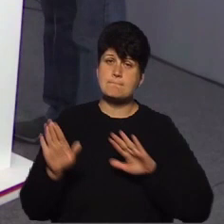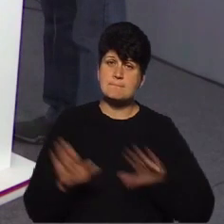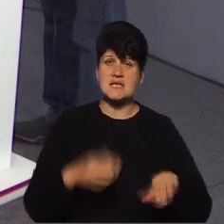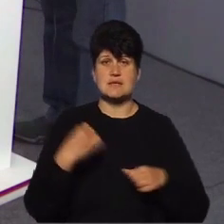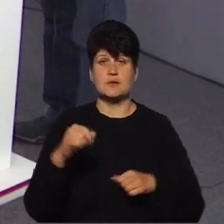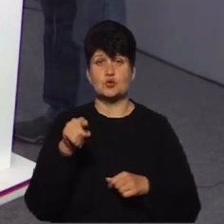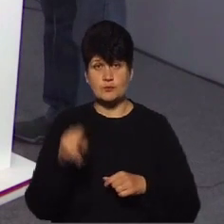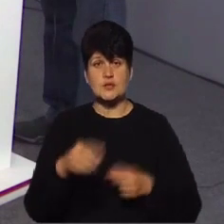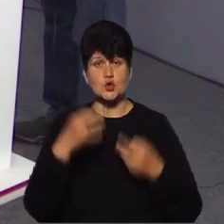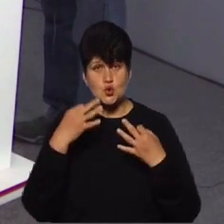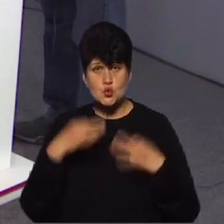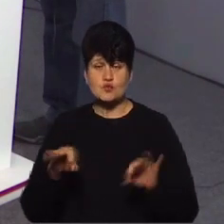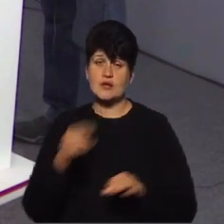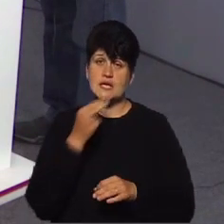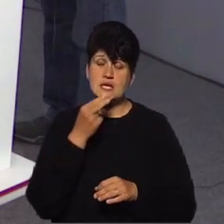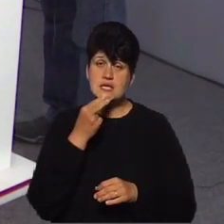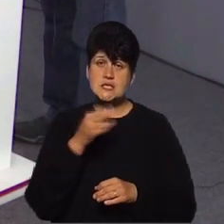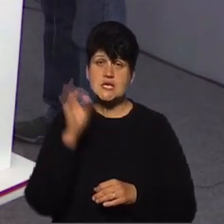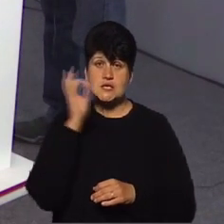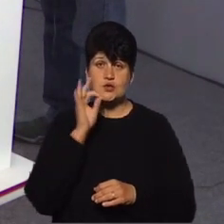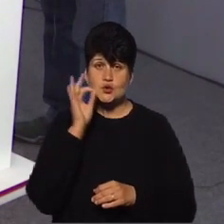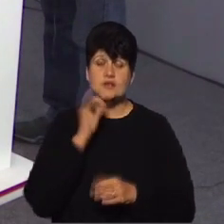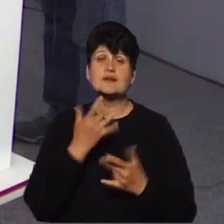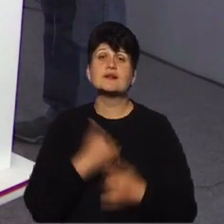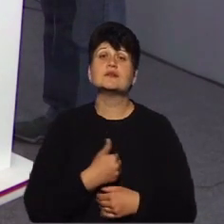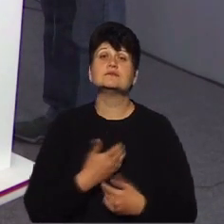з'їсти рівно стільки солодкого, скільки тобі хотілося?